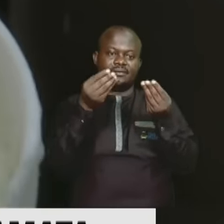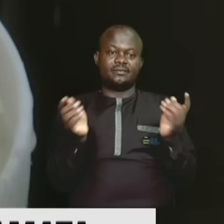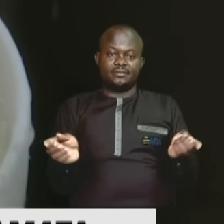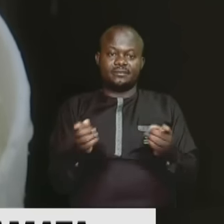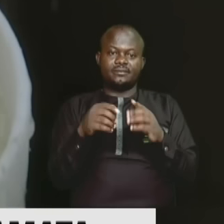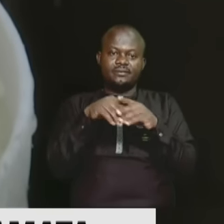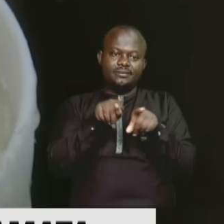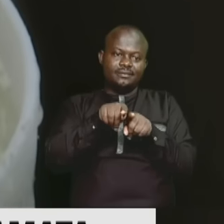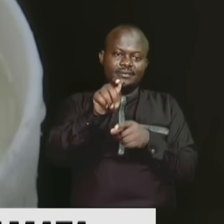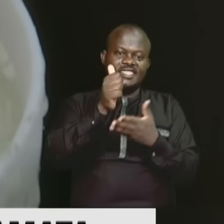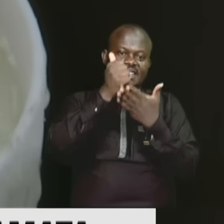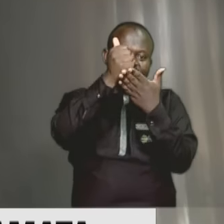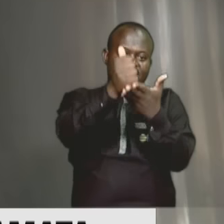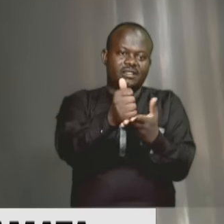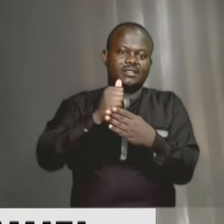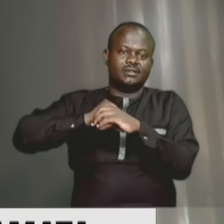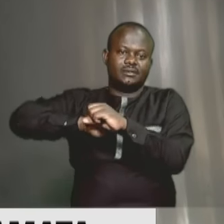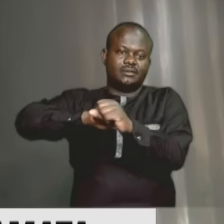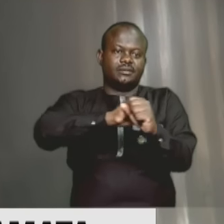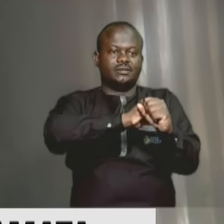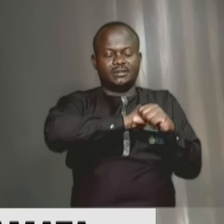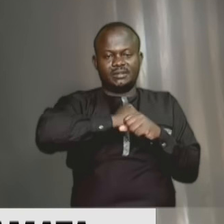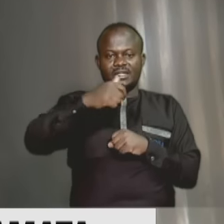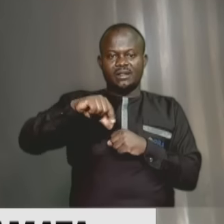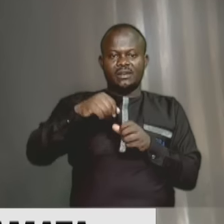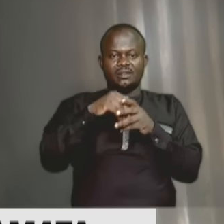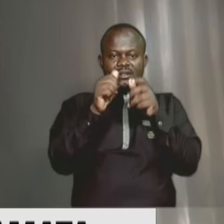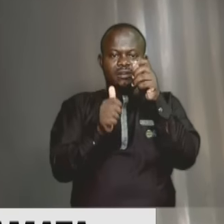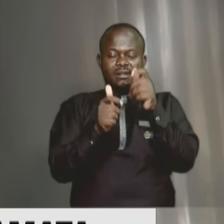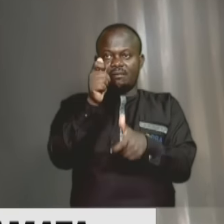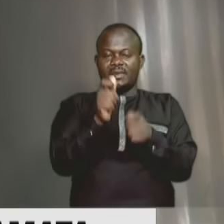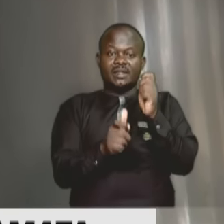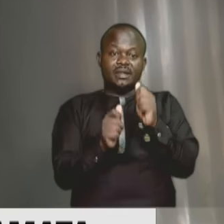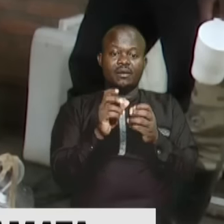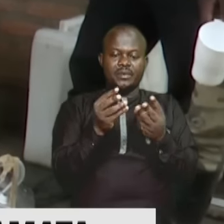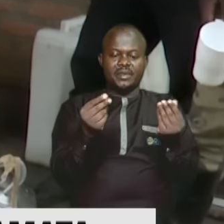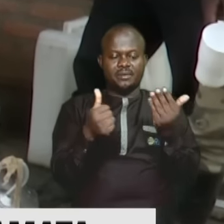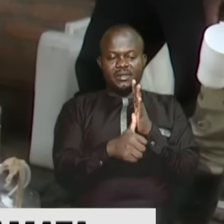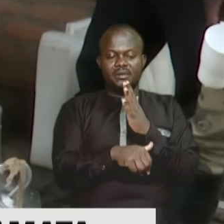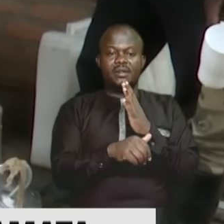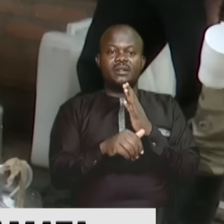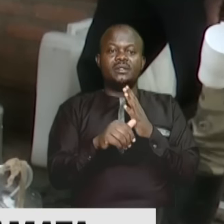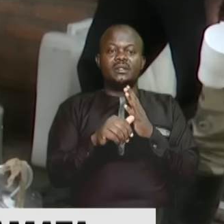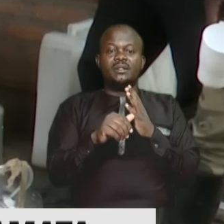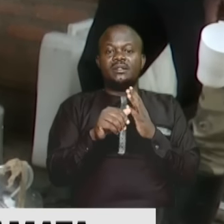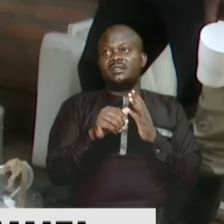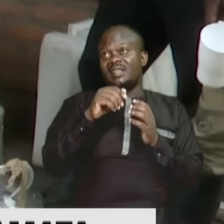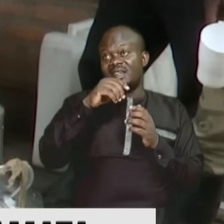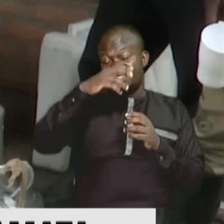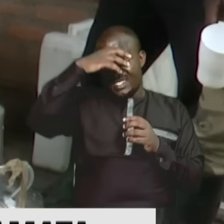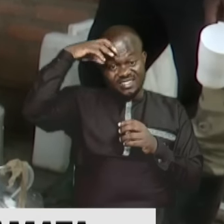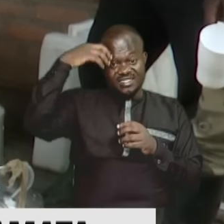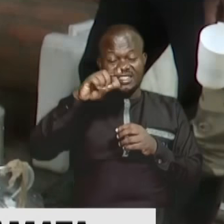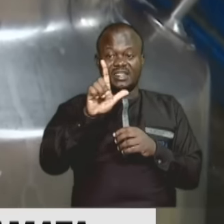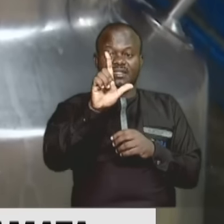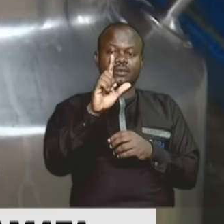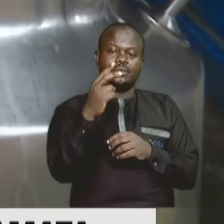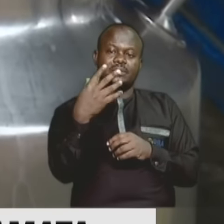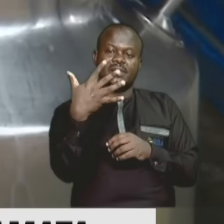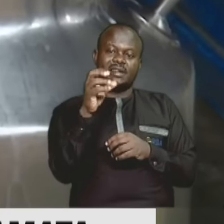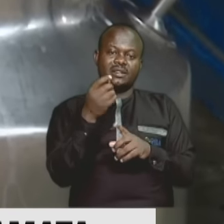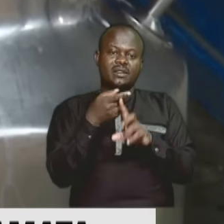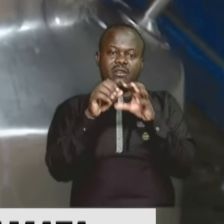nayo arimo yafashije kubungabunga ubuziranenge bw'amata, aho byakemuye ikibazo cy'ingutu cya litiro 2500 zavaga mu